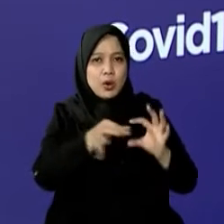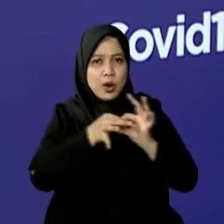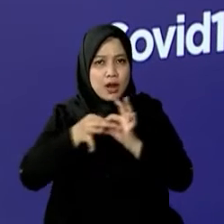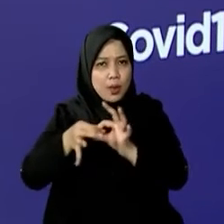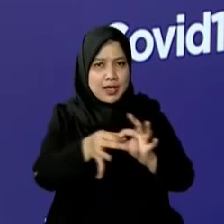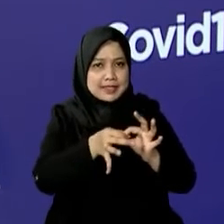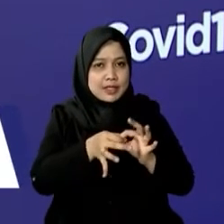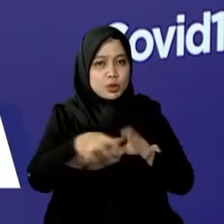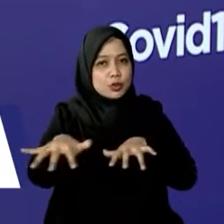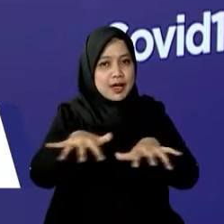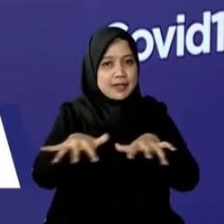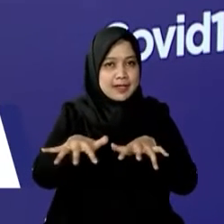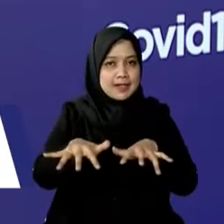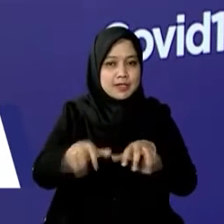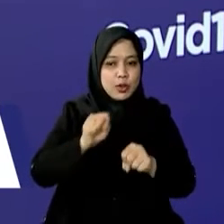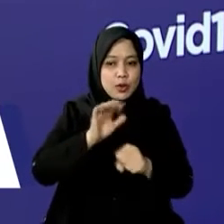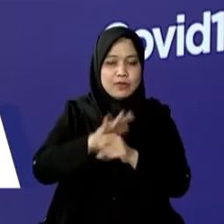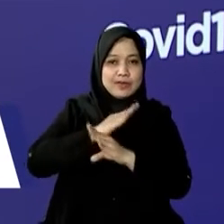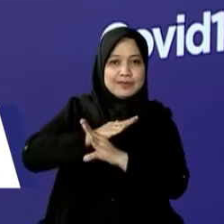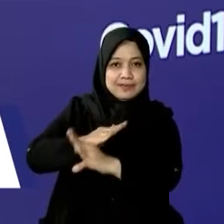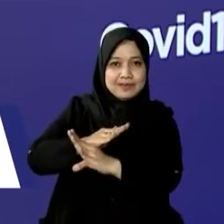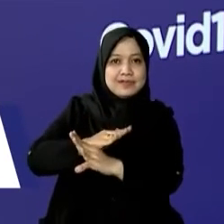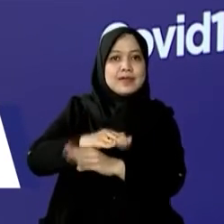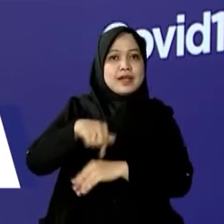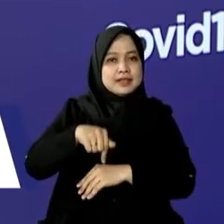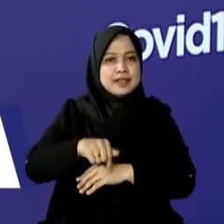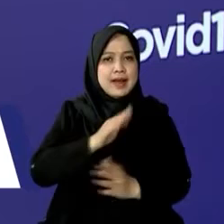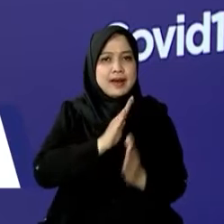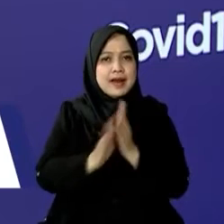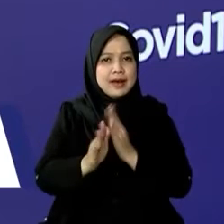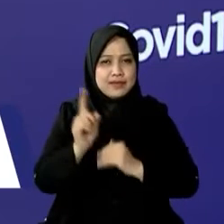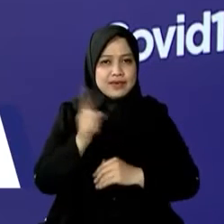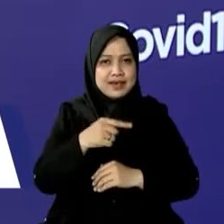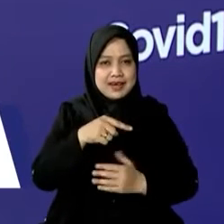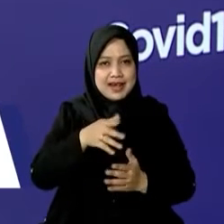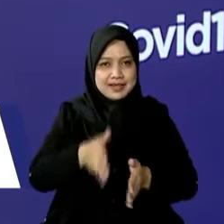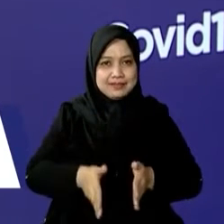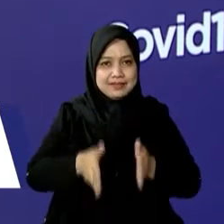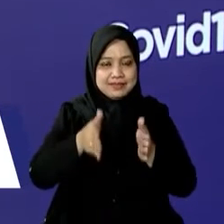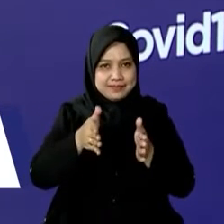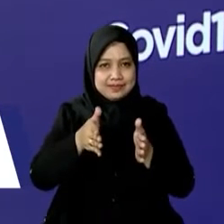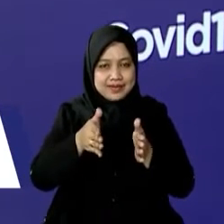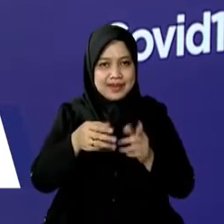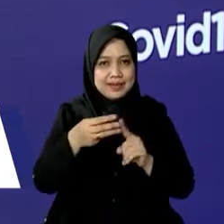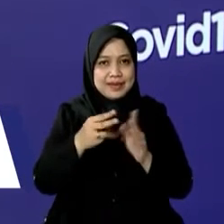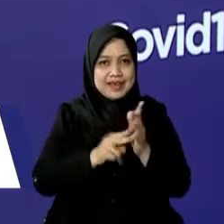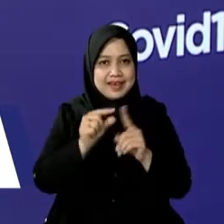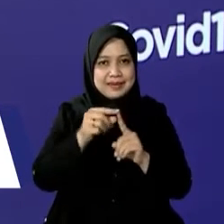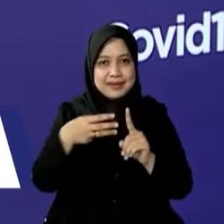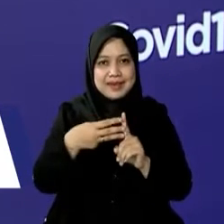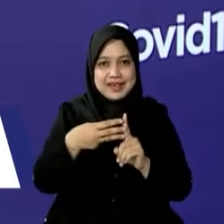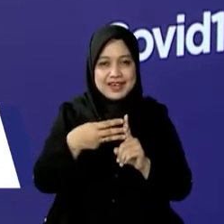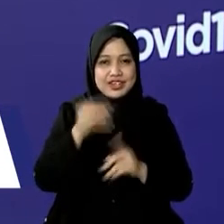sebagai strategi lawan covert 19 yang disiarkan secara langsung dari Media center satuan tugas penanganan coffee 19